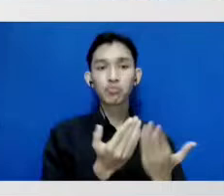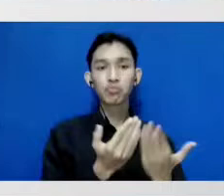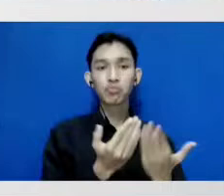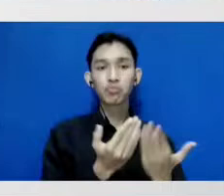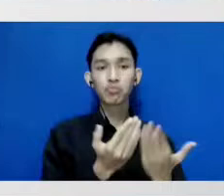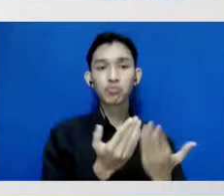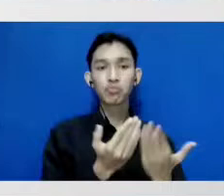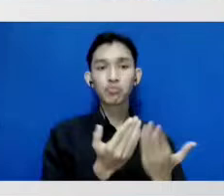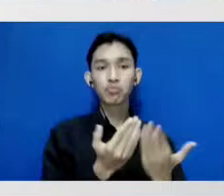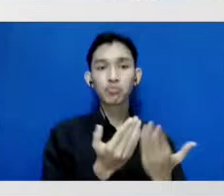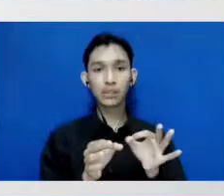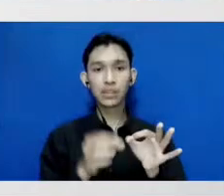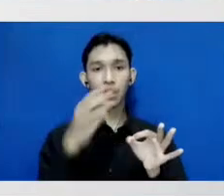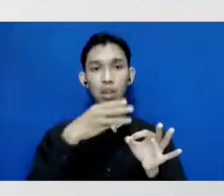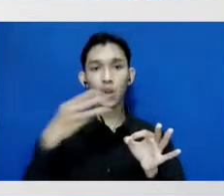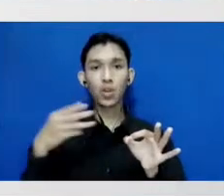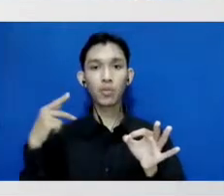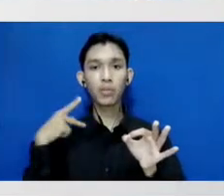negara-negara.